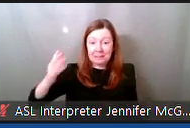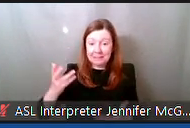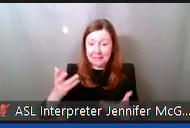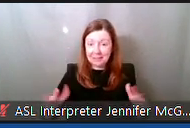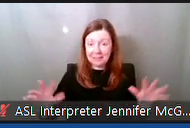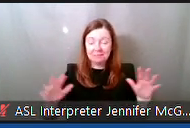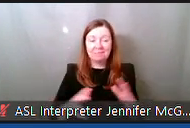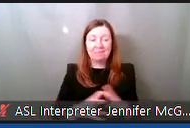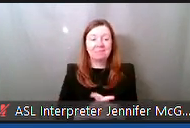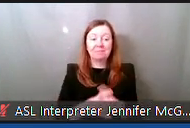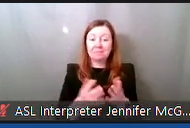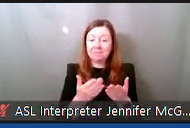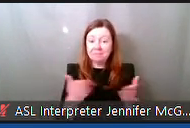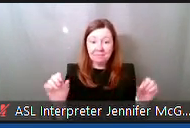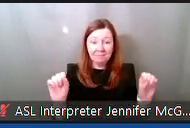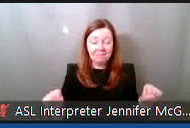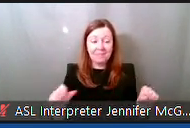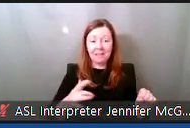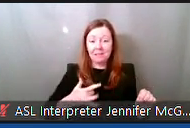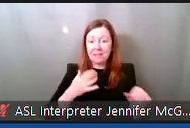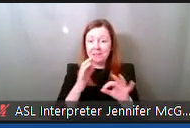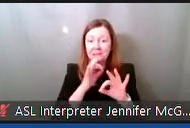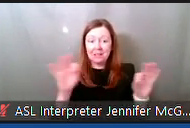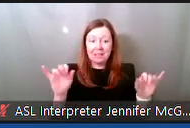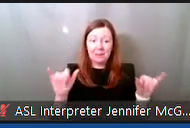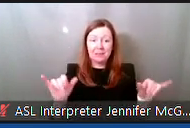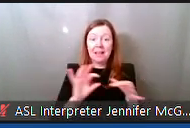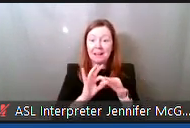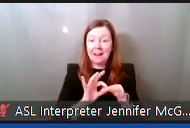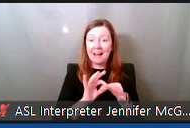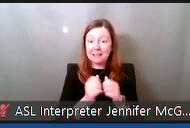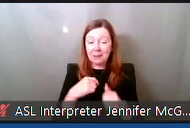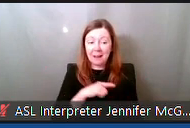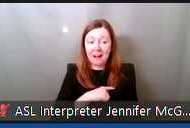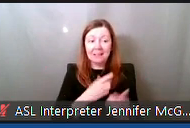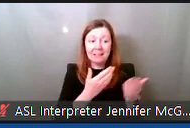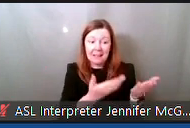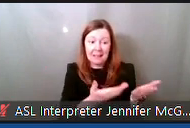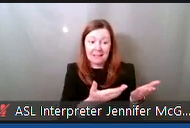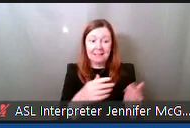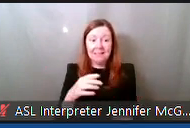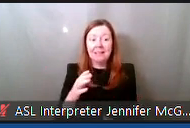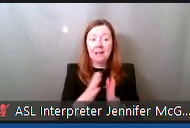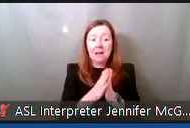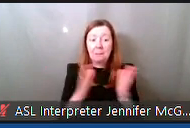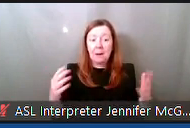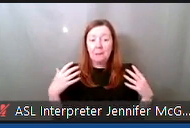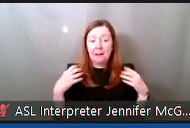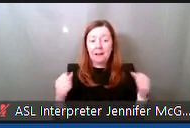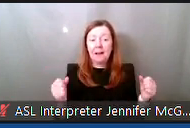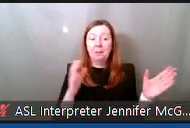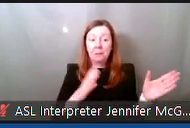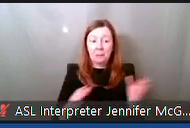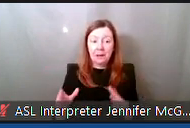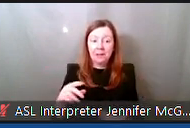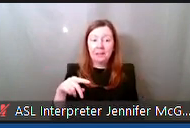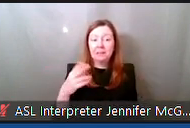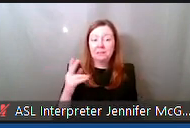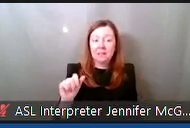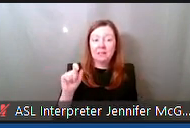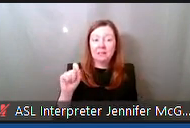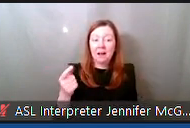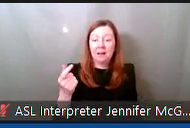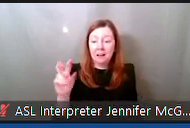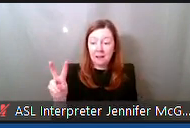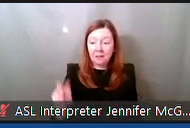我们的演讲就做到这些了。你可以继续留在会议当中来跟我们讨论，